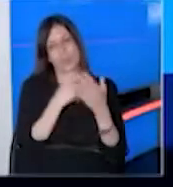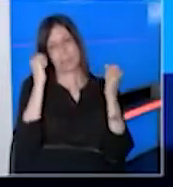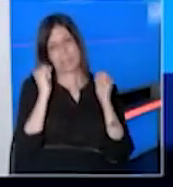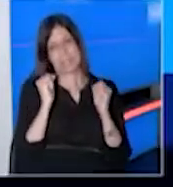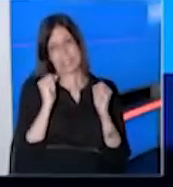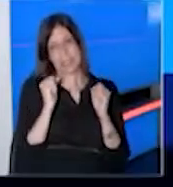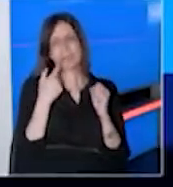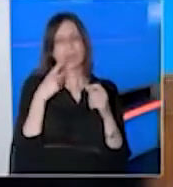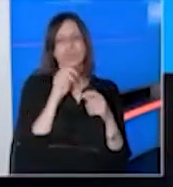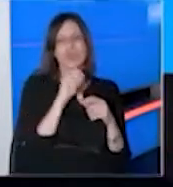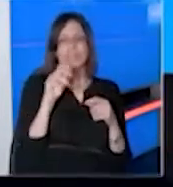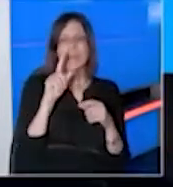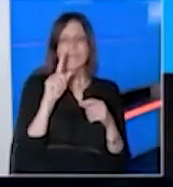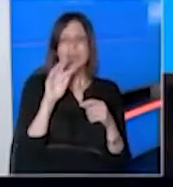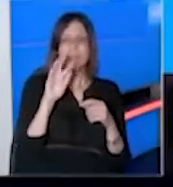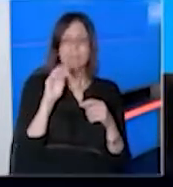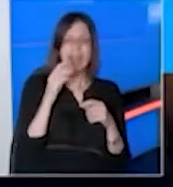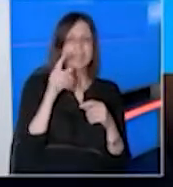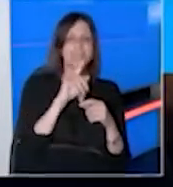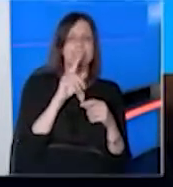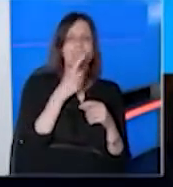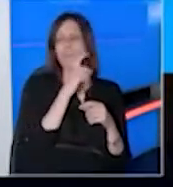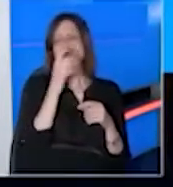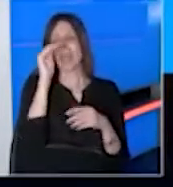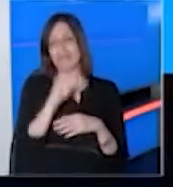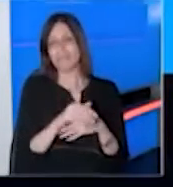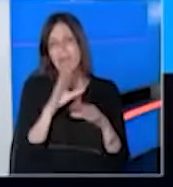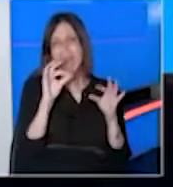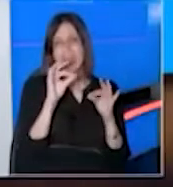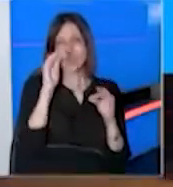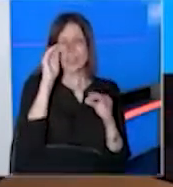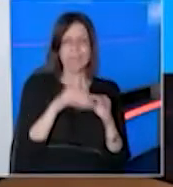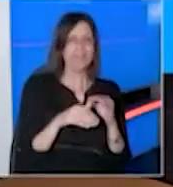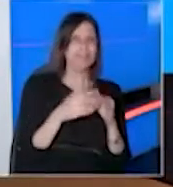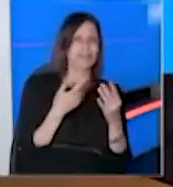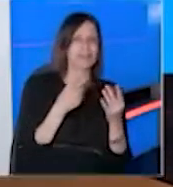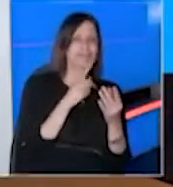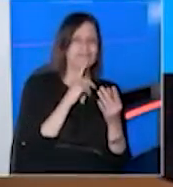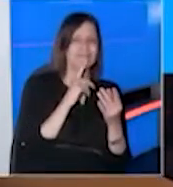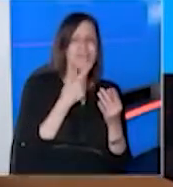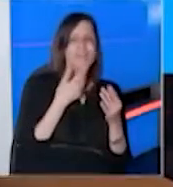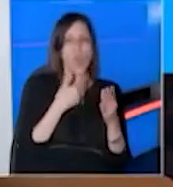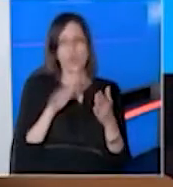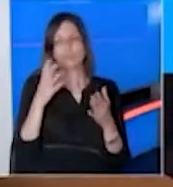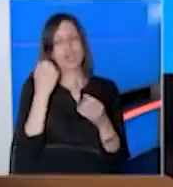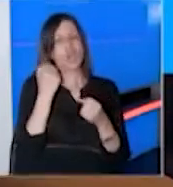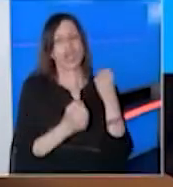בנושא הוותמל, זה לא מאות אלפי, לא זזו מאות אלפי, עשרות אלפי בדוחק, והוציאו את הנשמה בכפית לשר כחלון